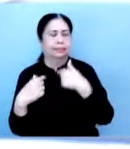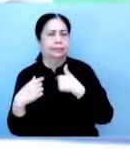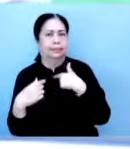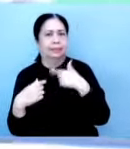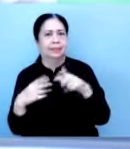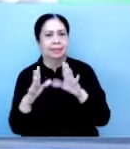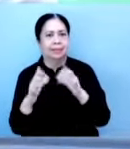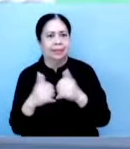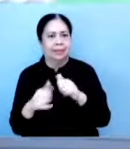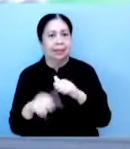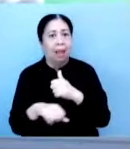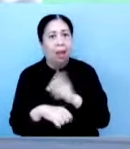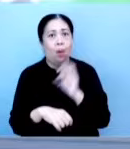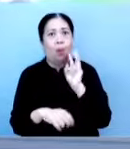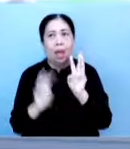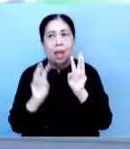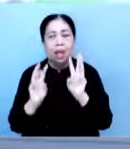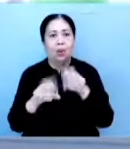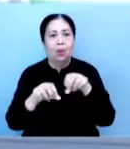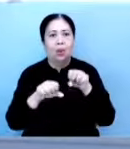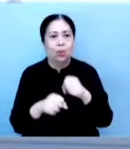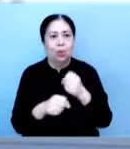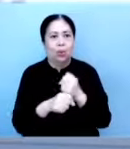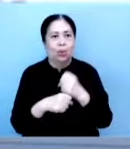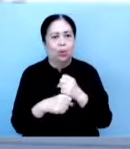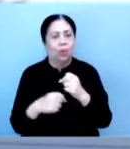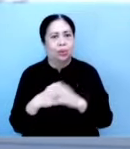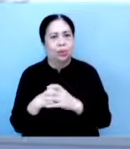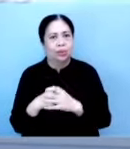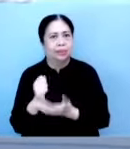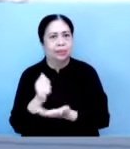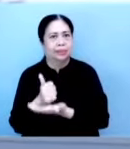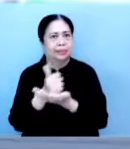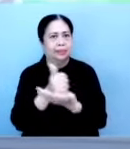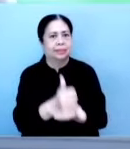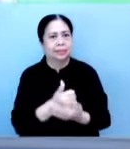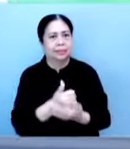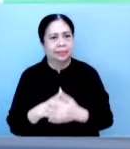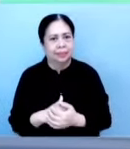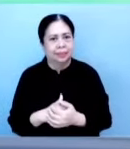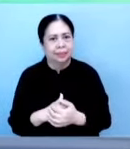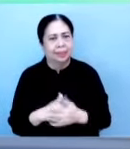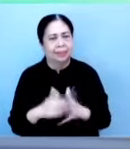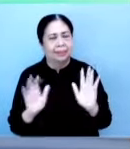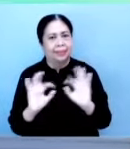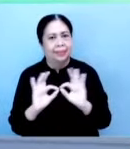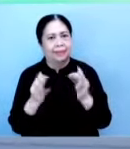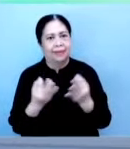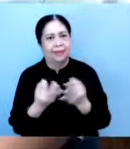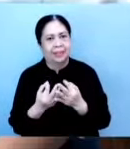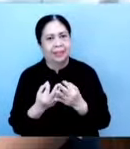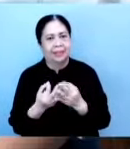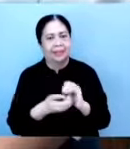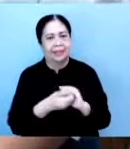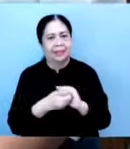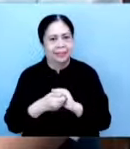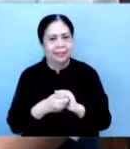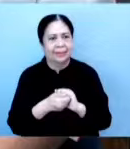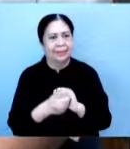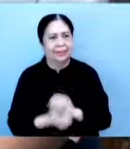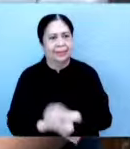mismo Wow so ginagawa namin siyang ah Parang family bonding na rin